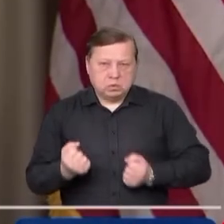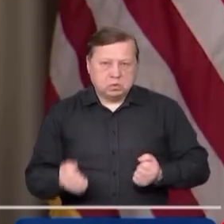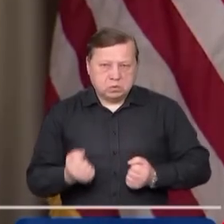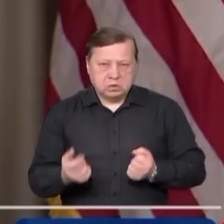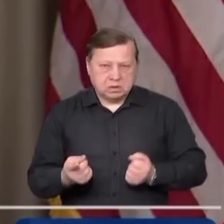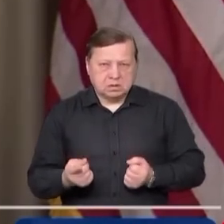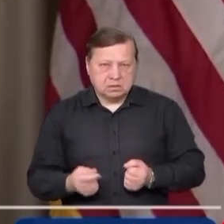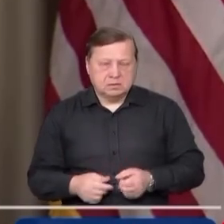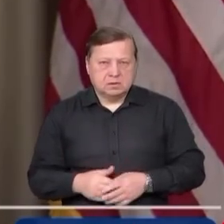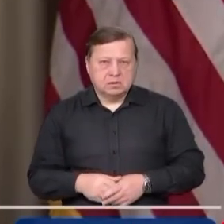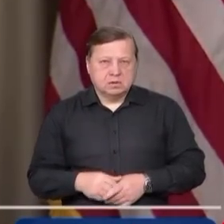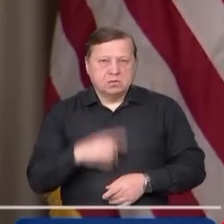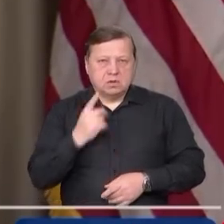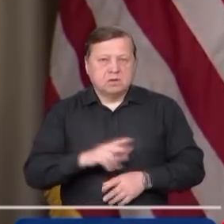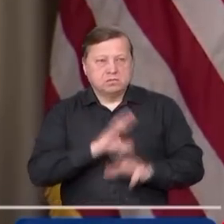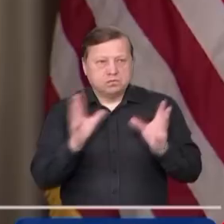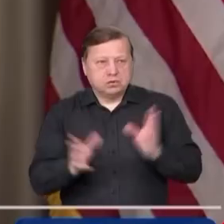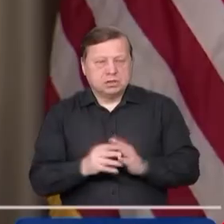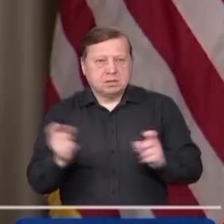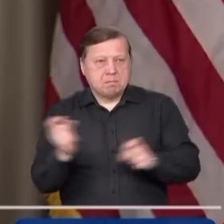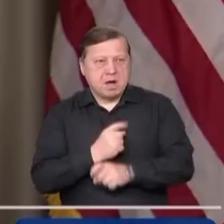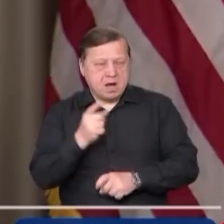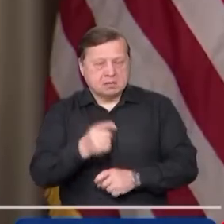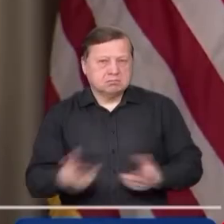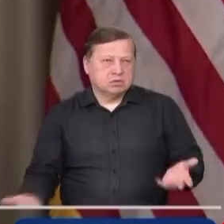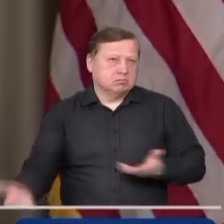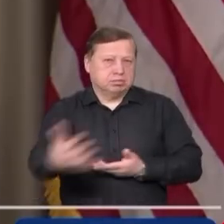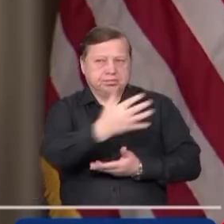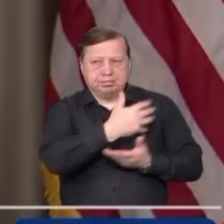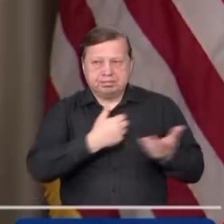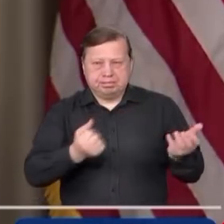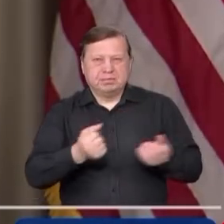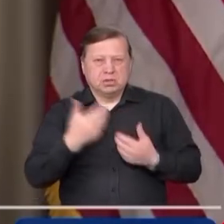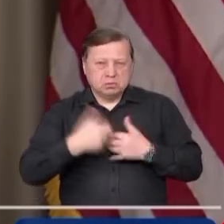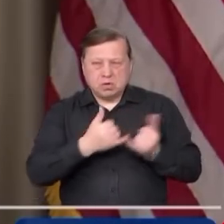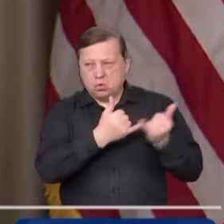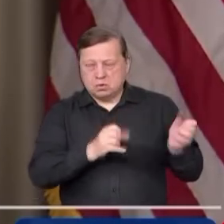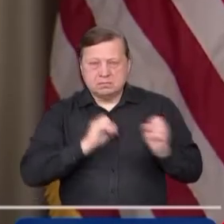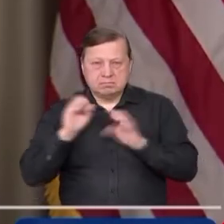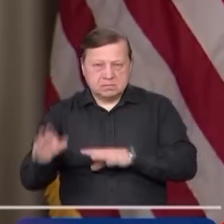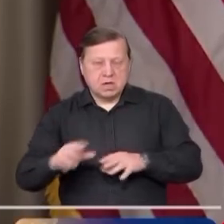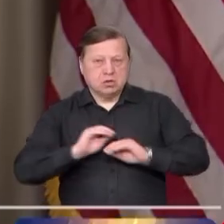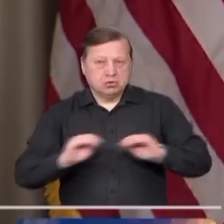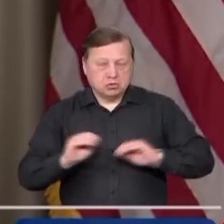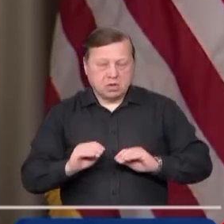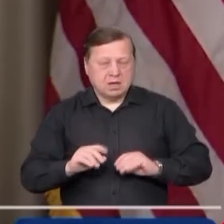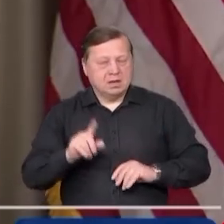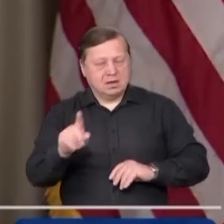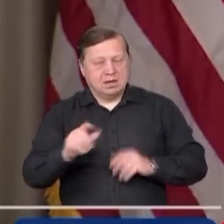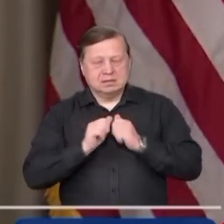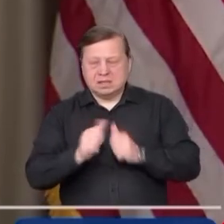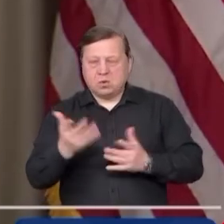Zgromadzić od wszystkich krajów przekazywany sprzęt, wyszkolić załogi i tak dalej. Będzie to bardzo trudne